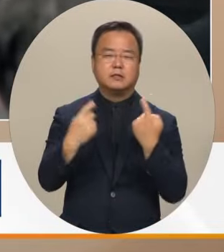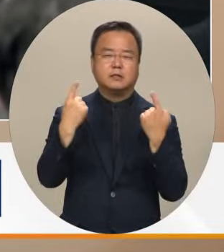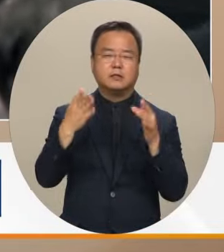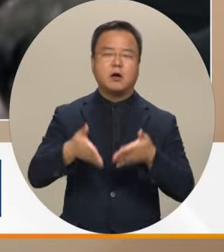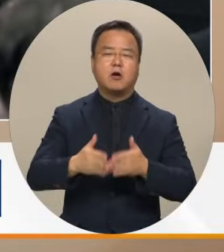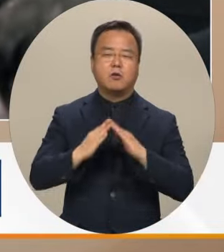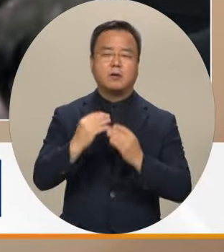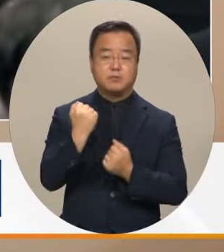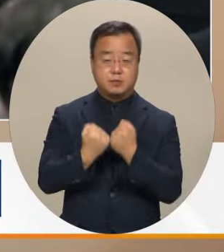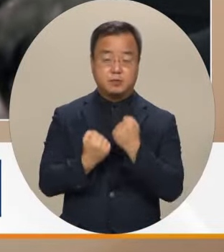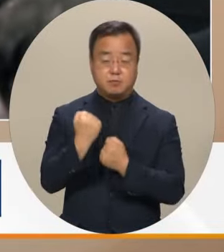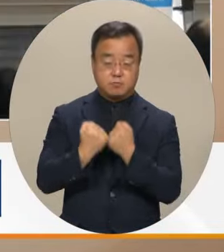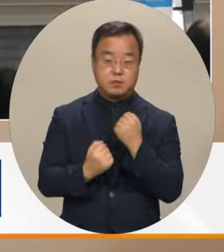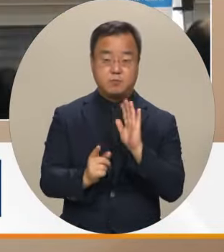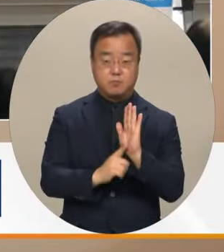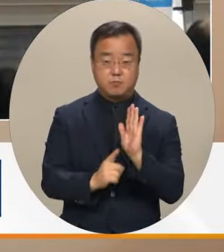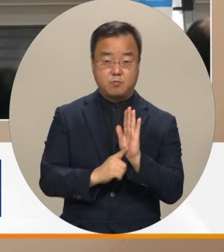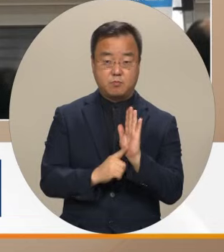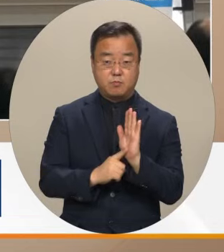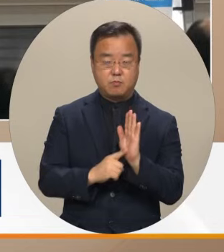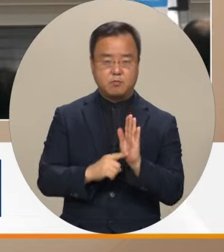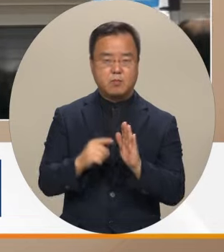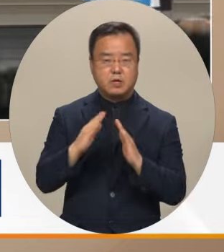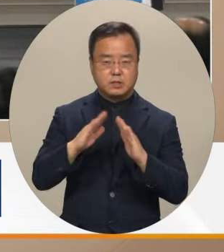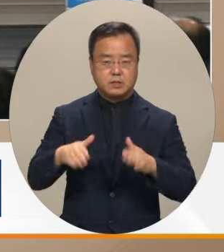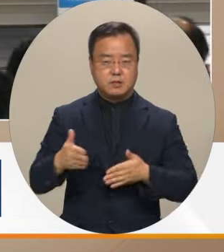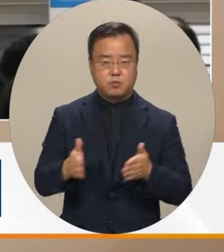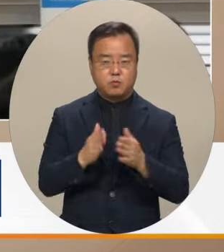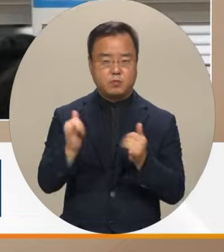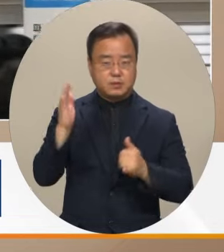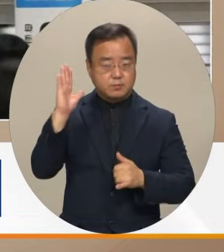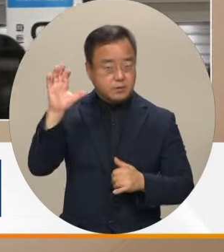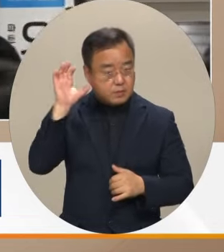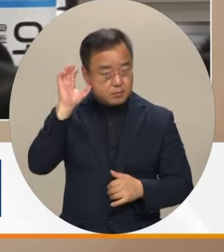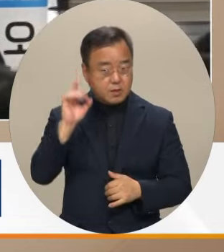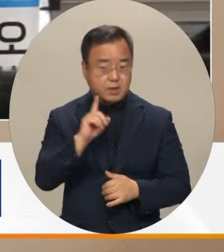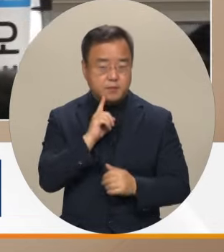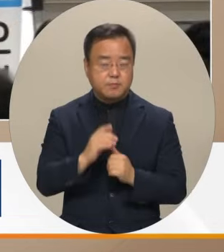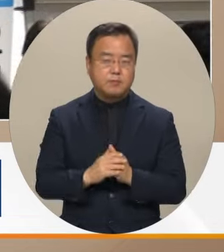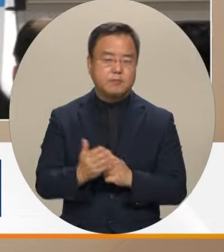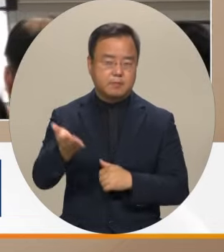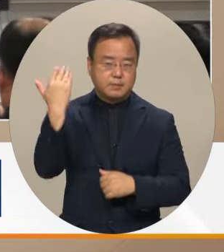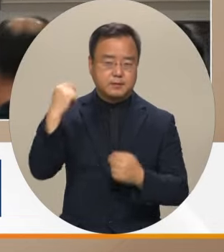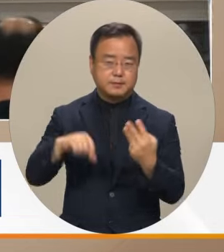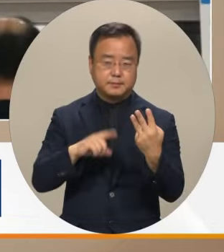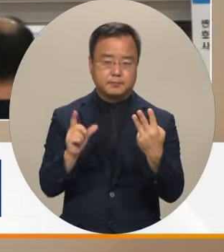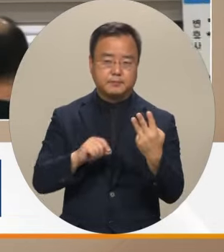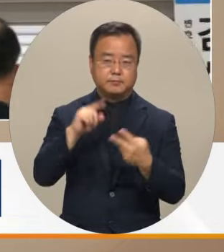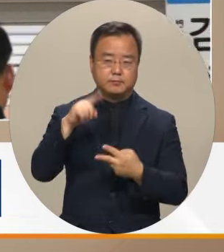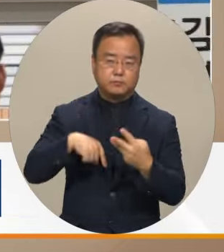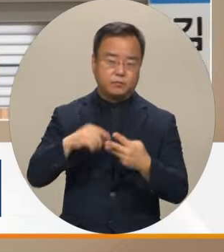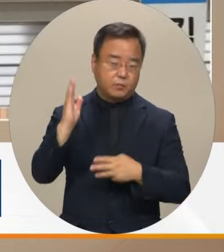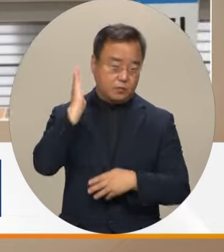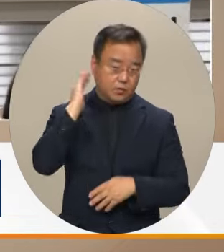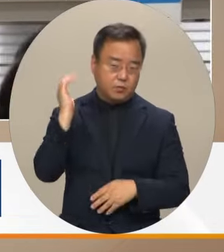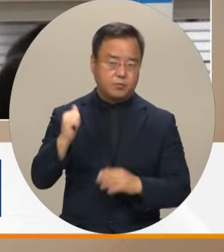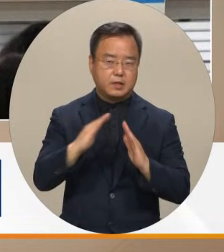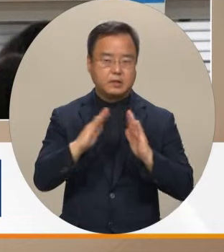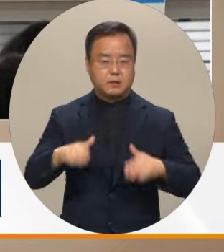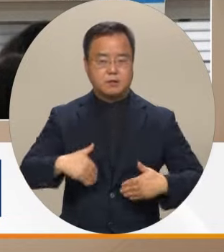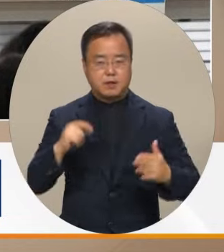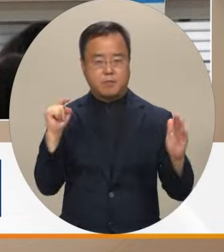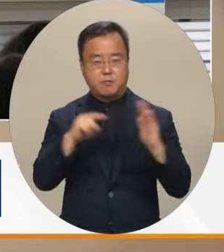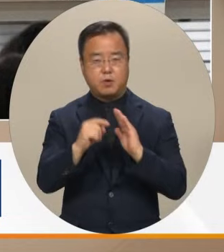설명하고 도민들의 의견도 듣겠다는 계획을 세우고 있습니다 지난 3월에 윤성열 대통령이 전남 지역을 방문해서